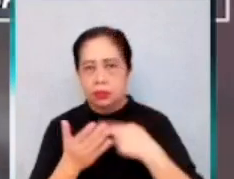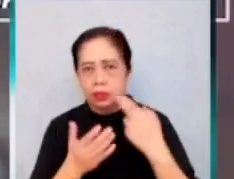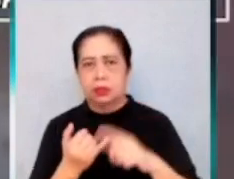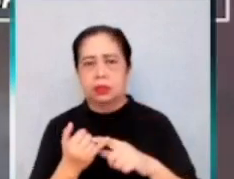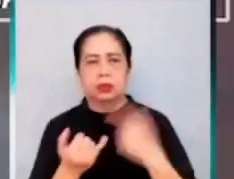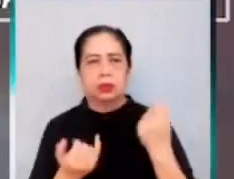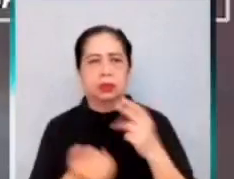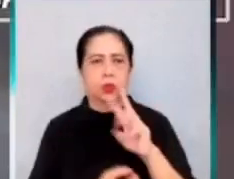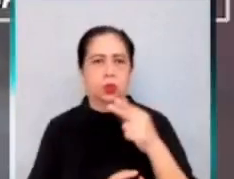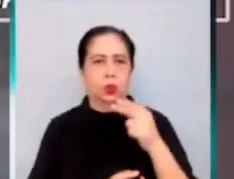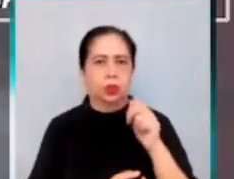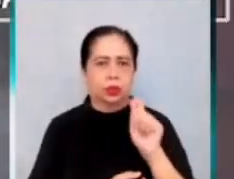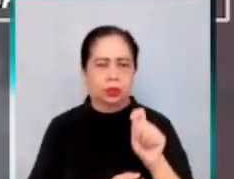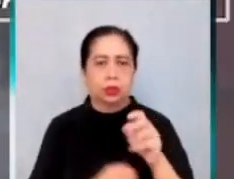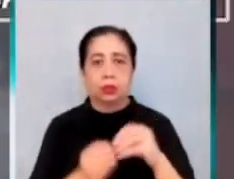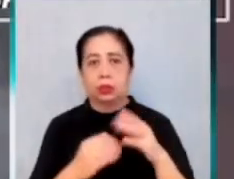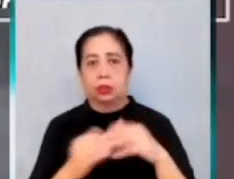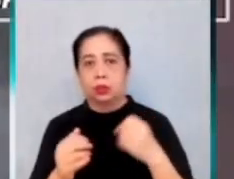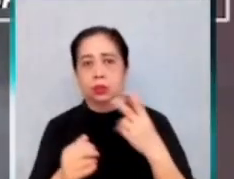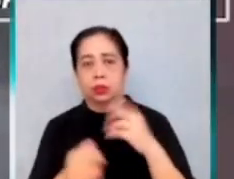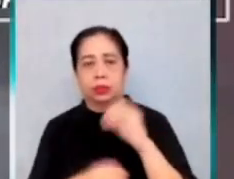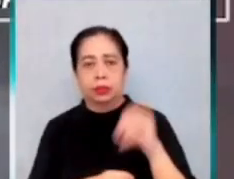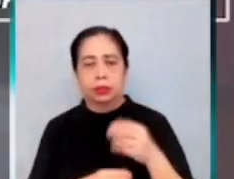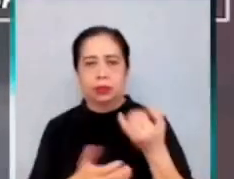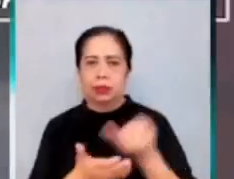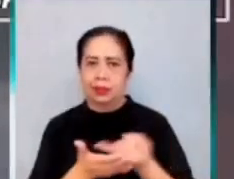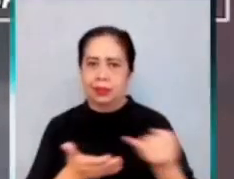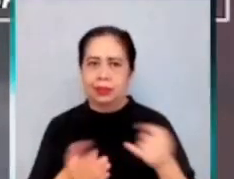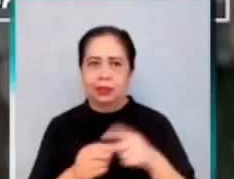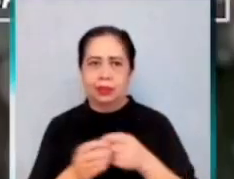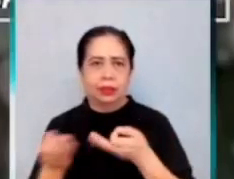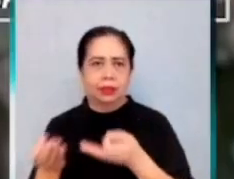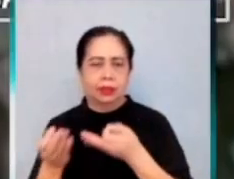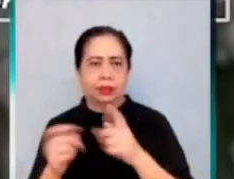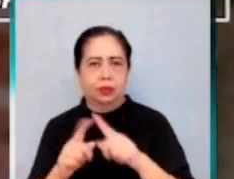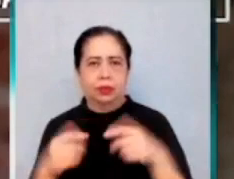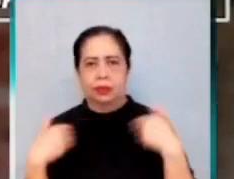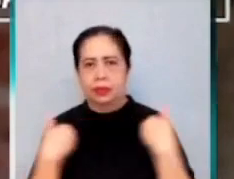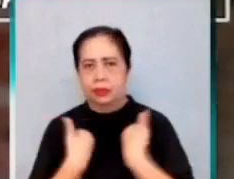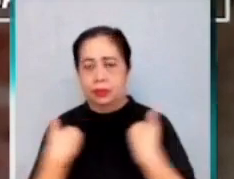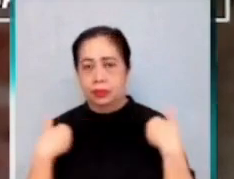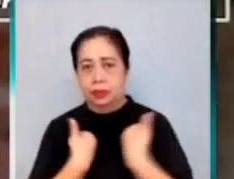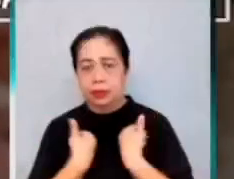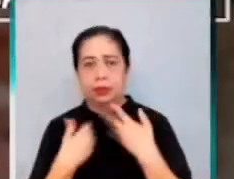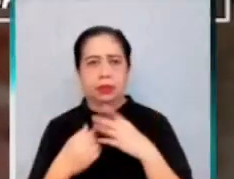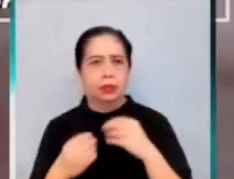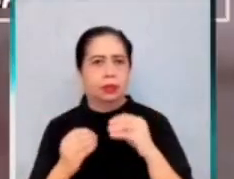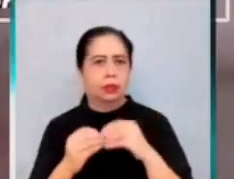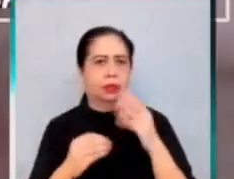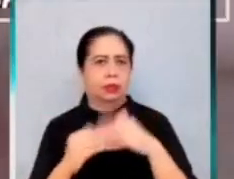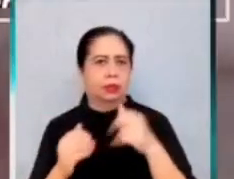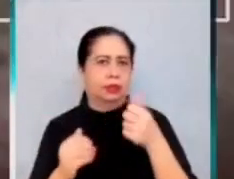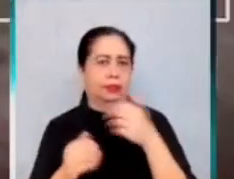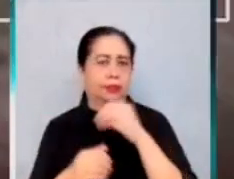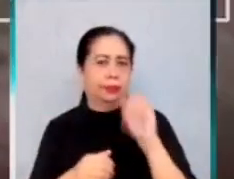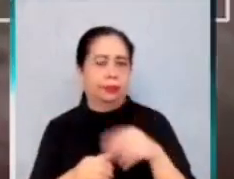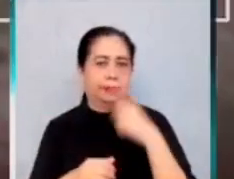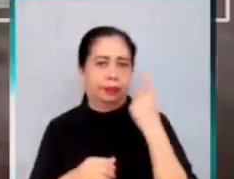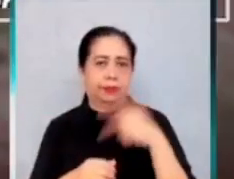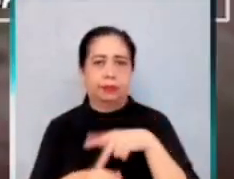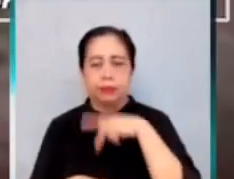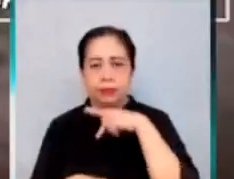Mahigit 12% ay material na ginagamit sa pagkain ng alagang hayop at mahigit 10% para sa karne.